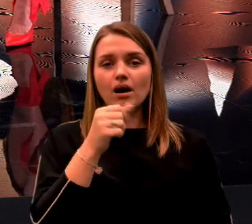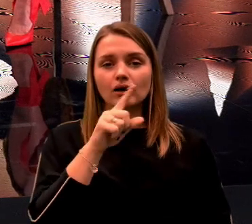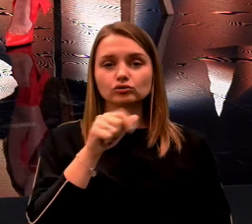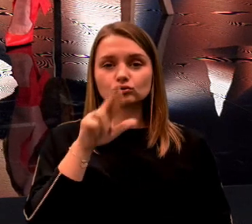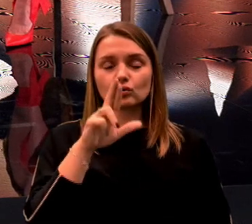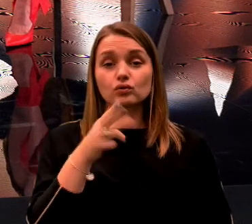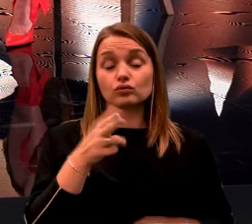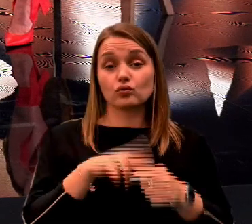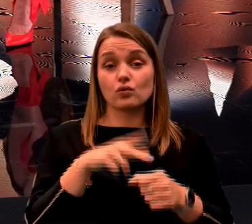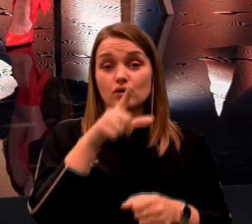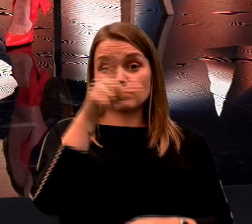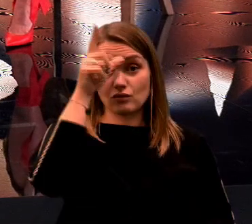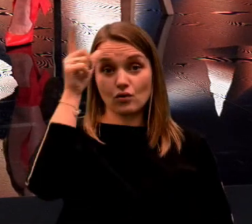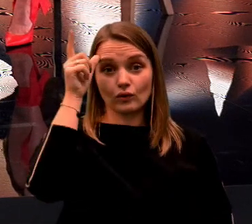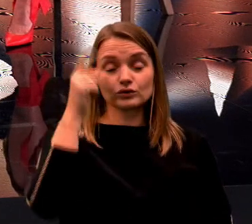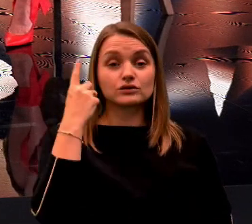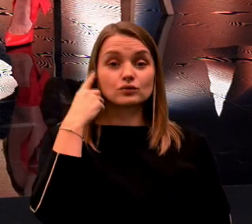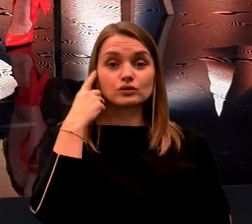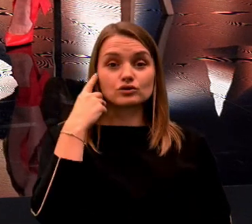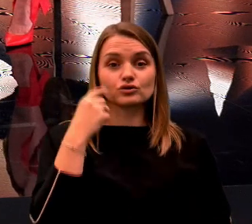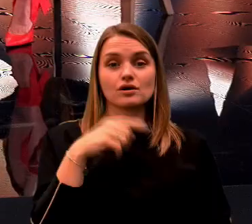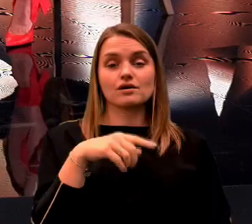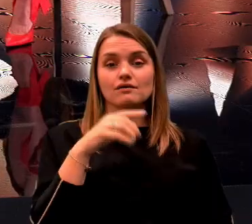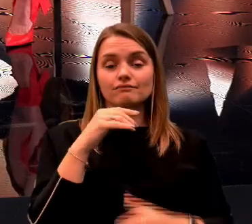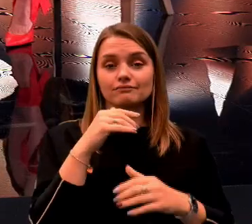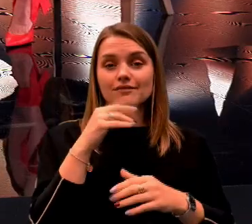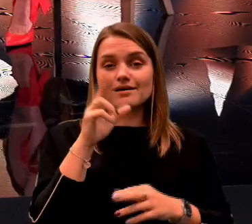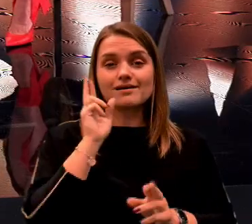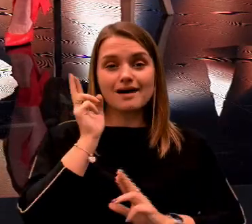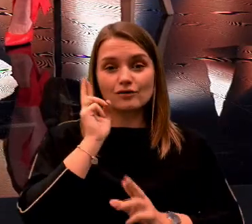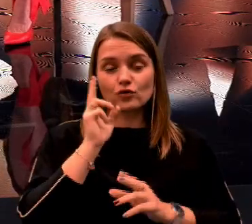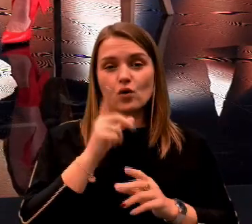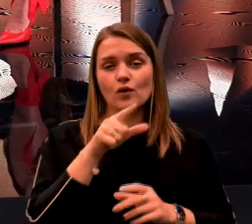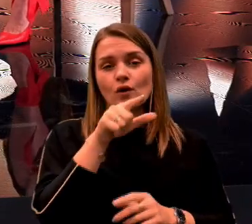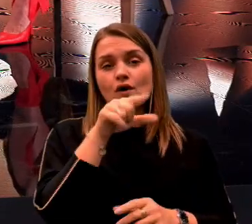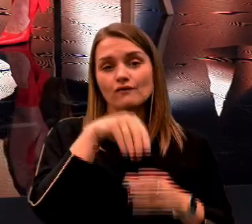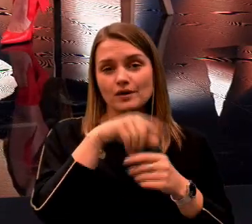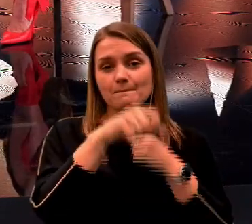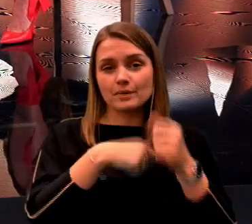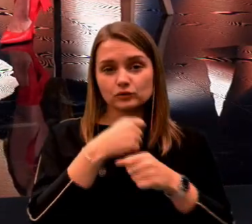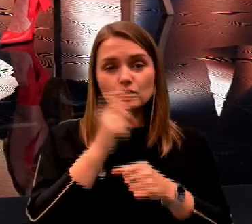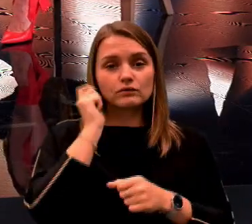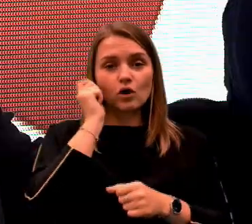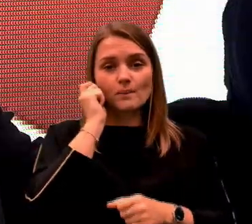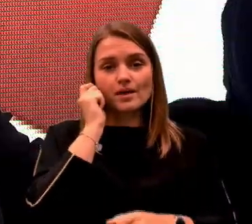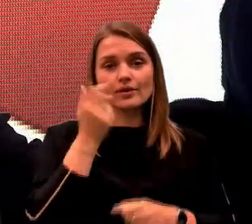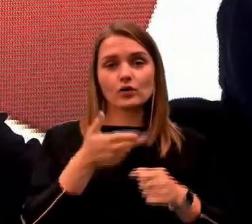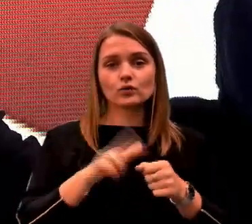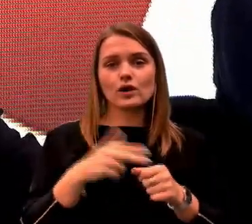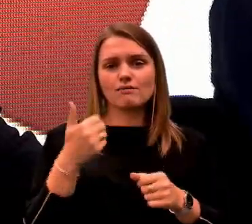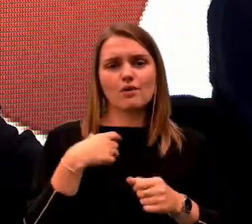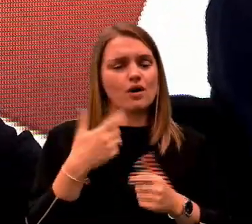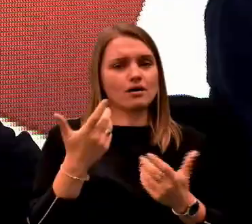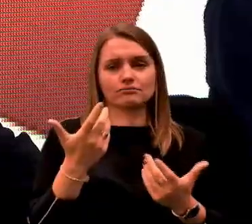Państwo, którzy słuchacie Radia Tok FM, znacie doskonale. To jest kobieta, która przeprowadziła rozmowy chyba z największą